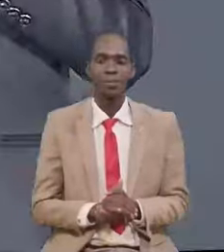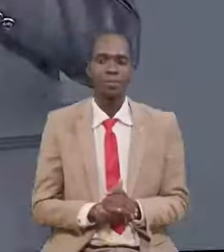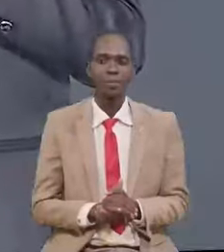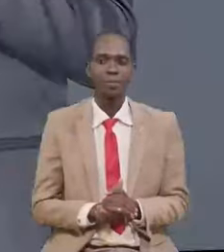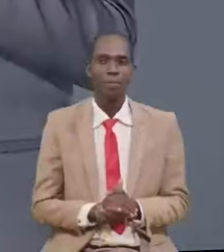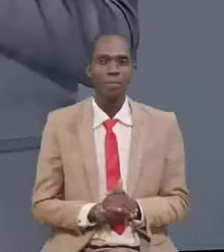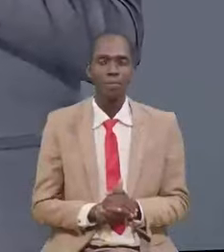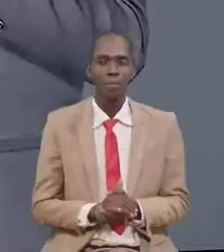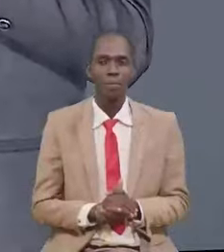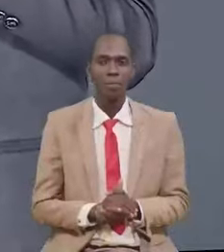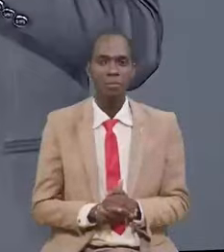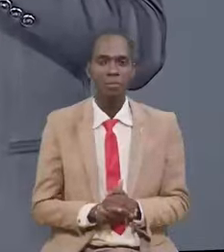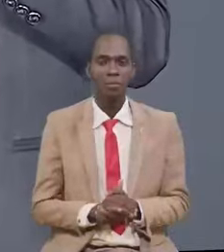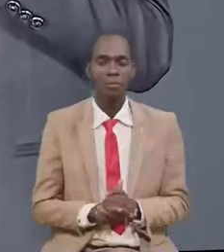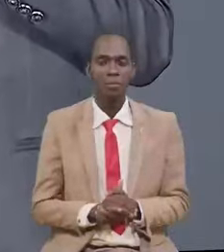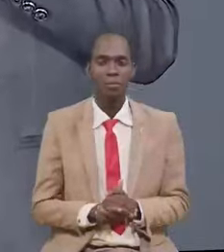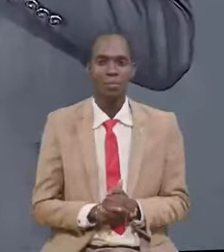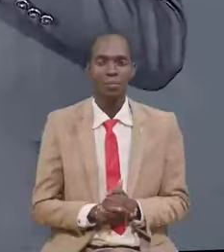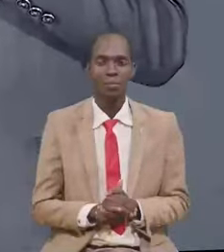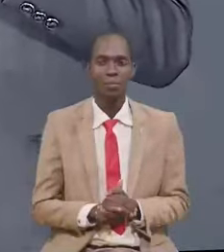enseignement biblique systématique